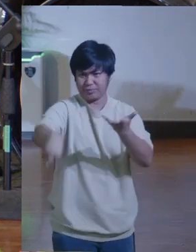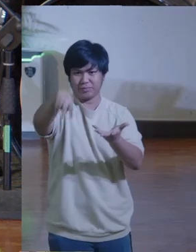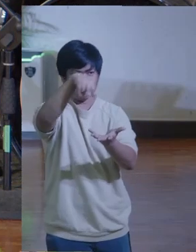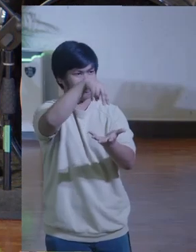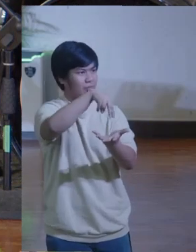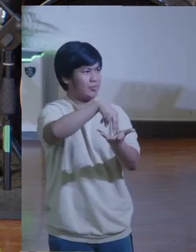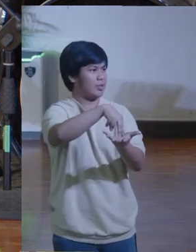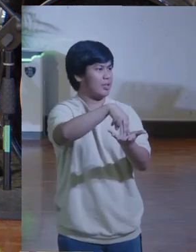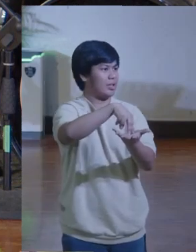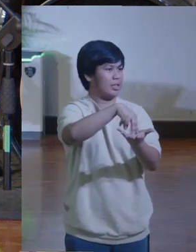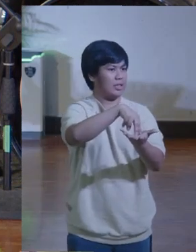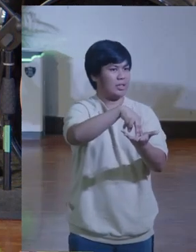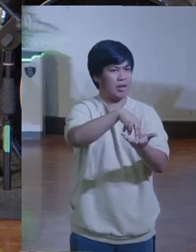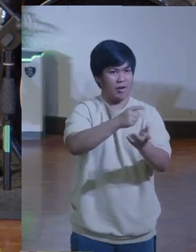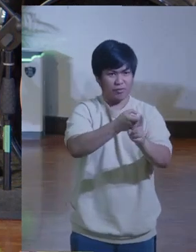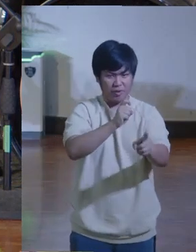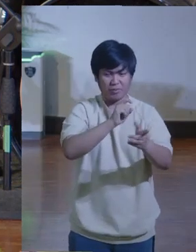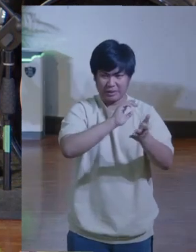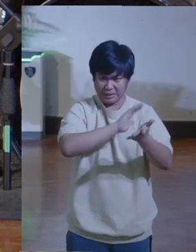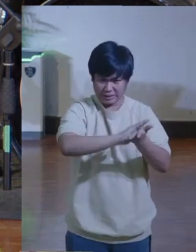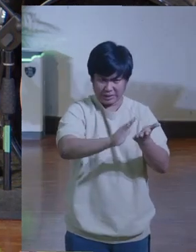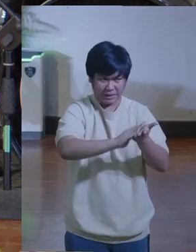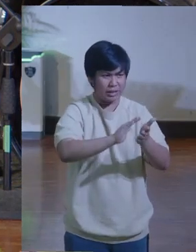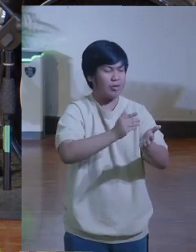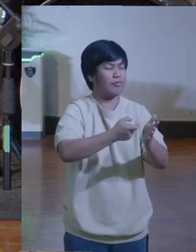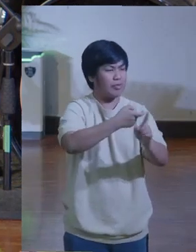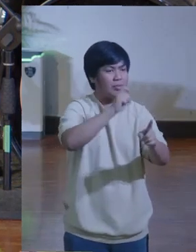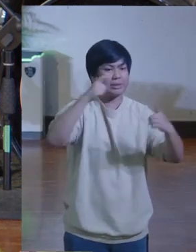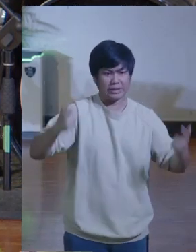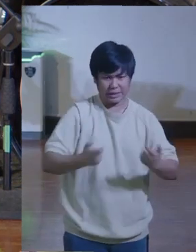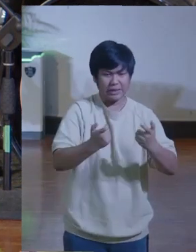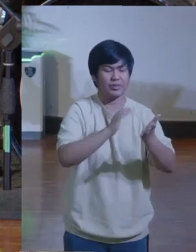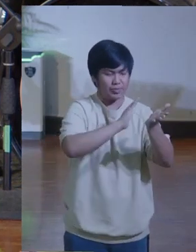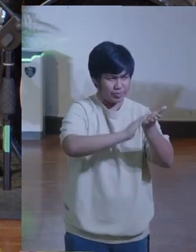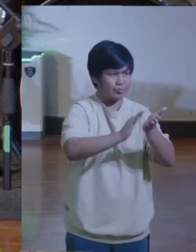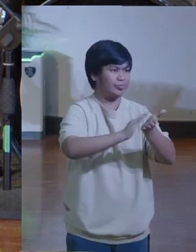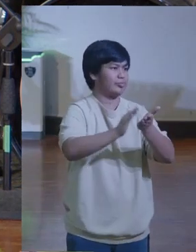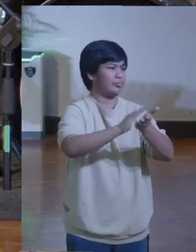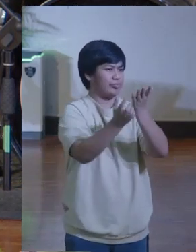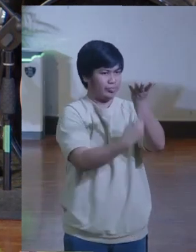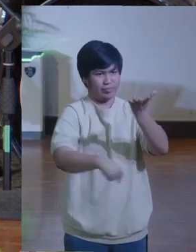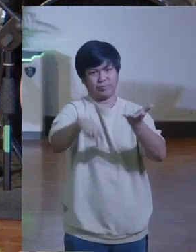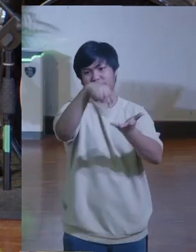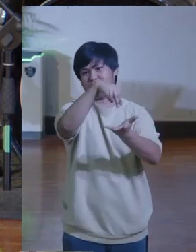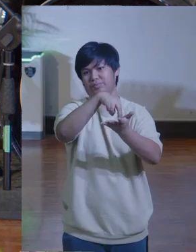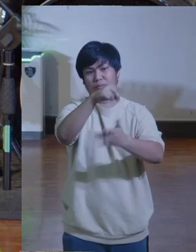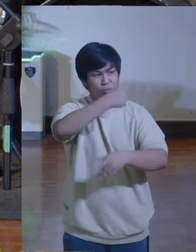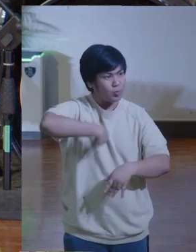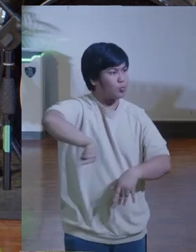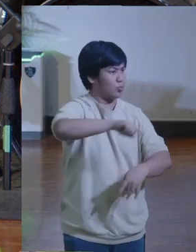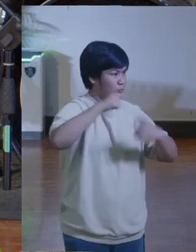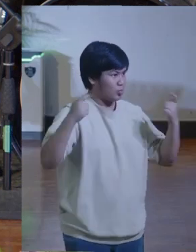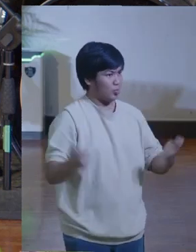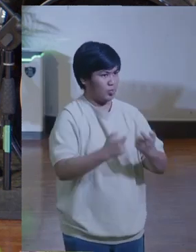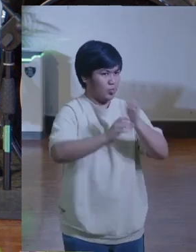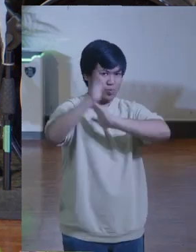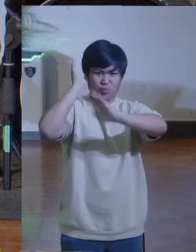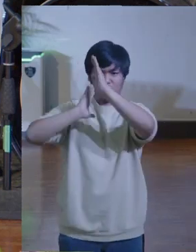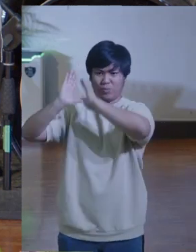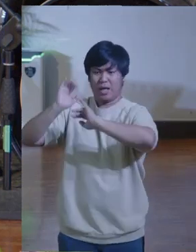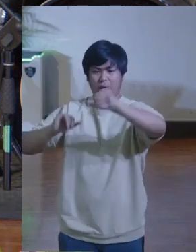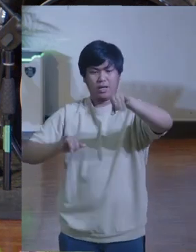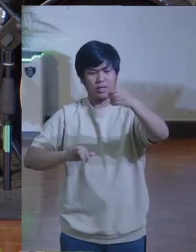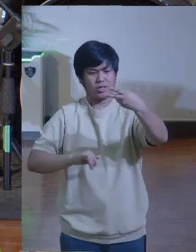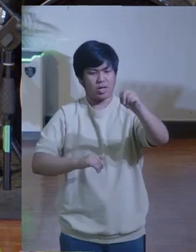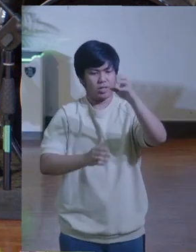sa kasalanan. Tayo po ay lahat patay sa kasalanan. Doon po tayo lahat nag-umpisa. Sabi niya sa John